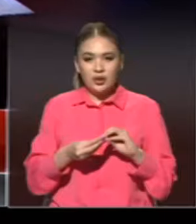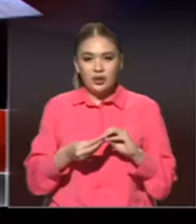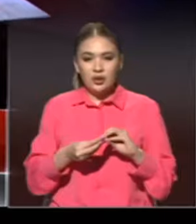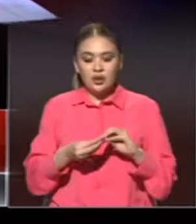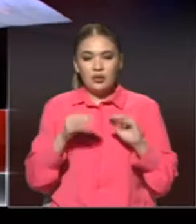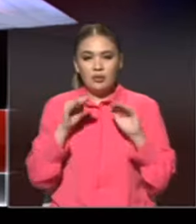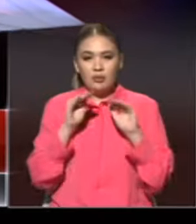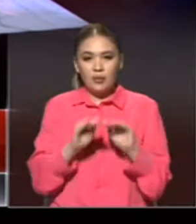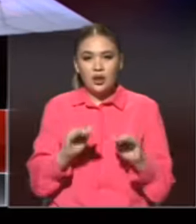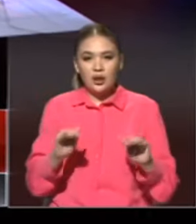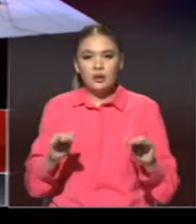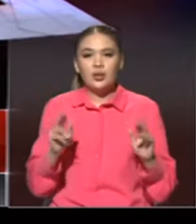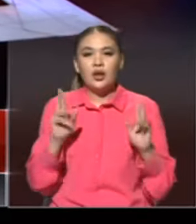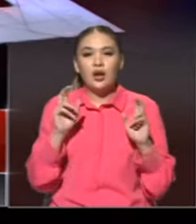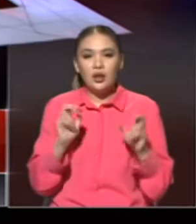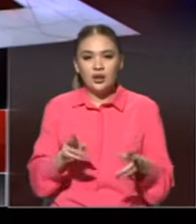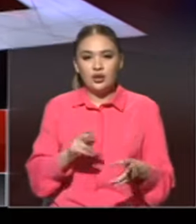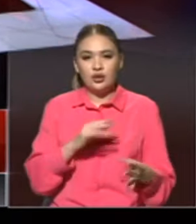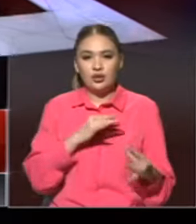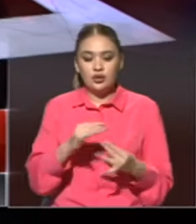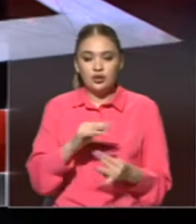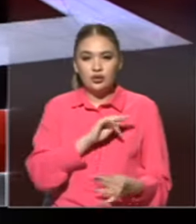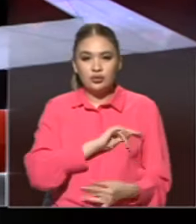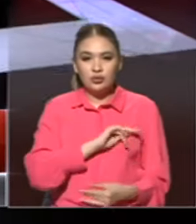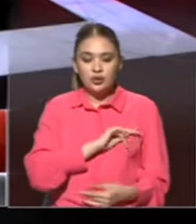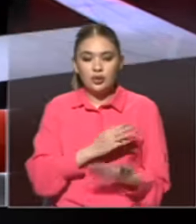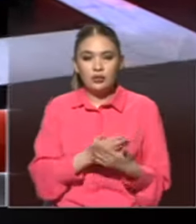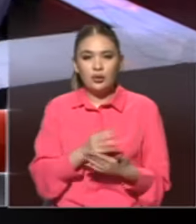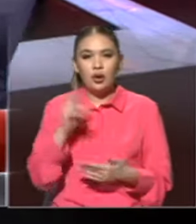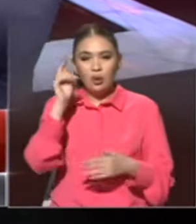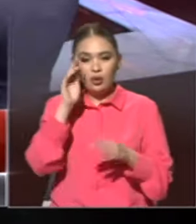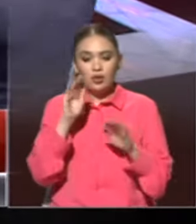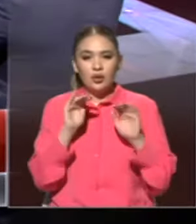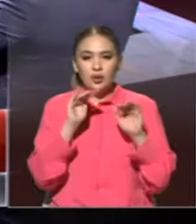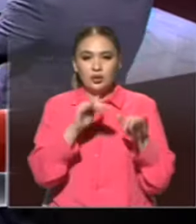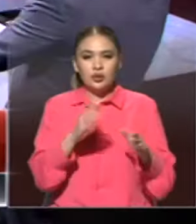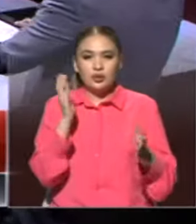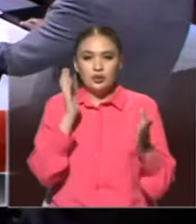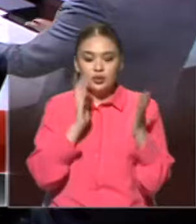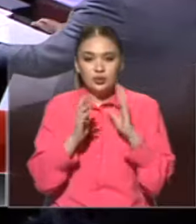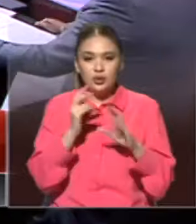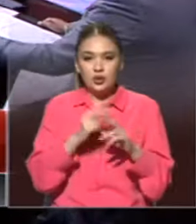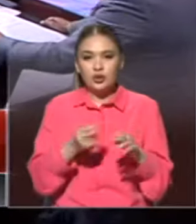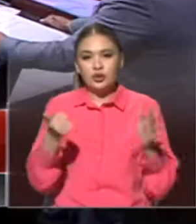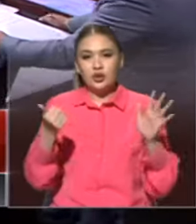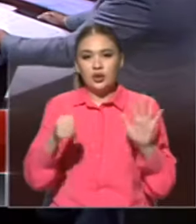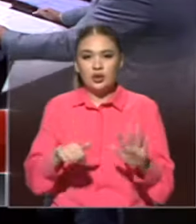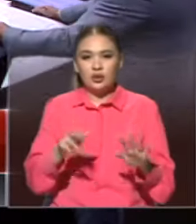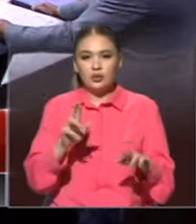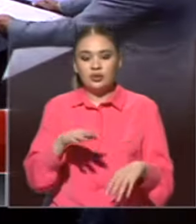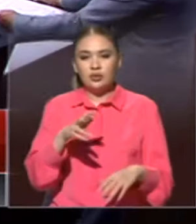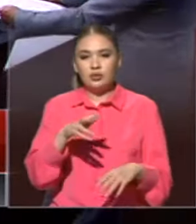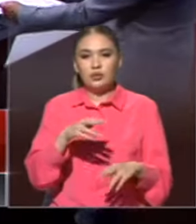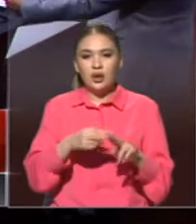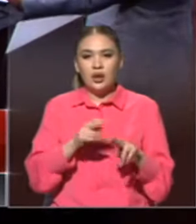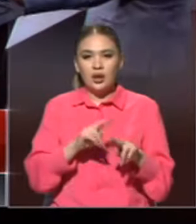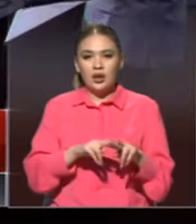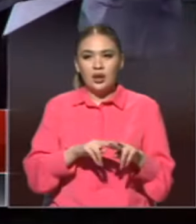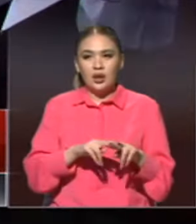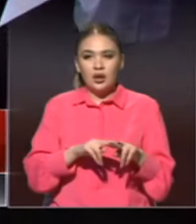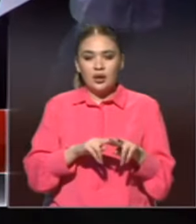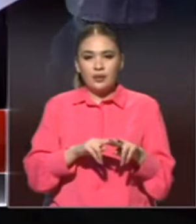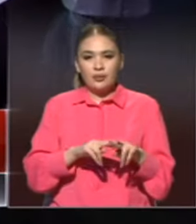оқушылармен қалай жұмыс істейді? Мысалға ертең оқуға түсіп алған студент бір жарты жылдан кейін әттеген ай деп өкініп қалатын жағдайлар болады. Не үшін